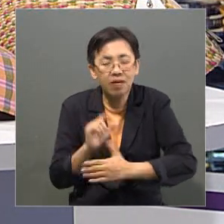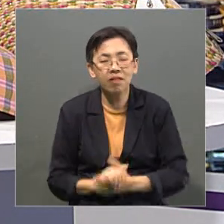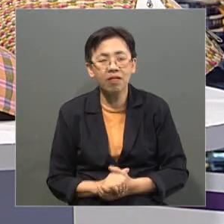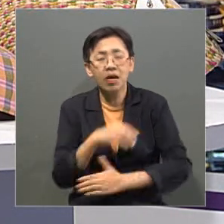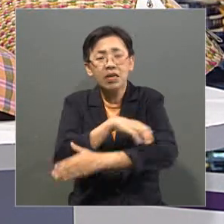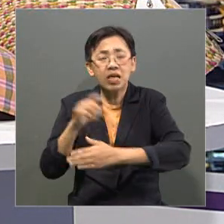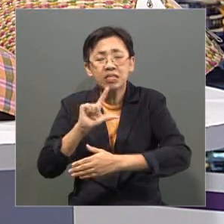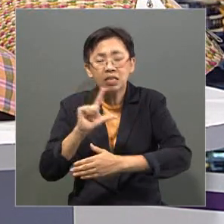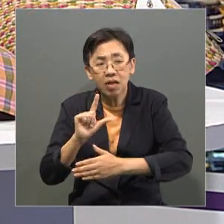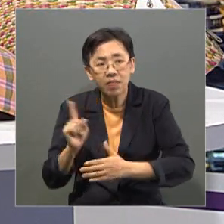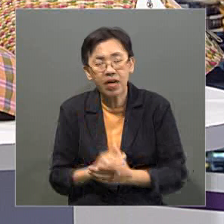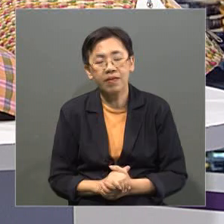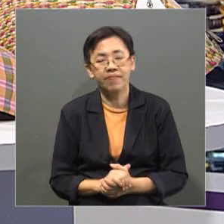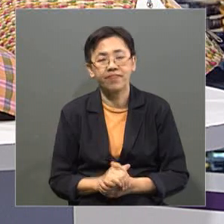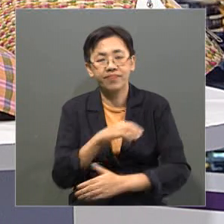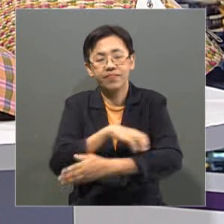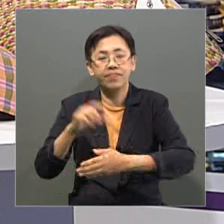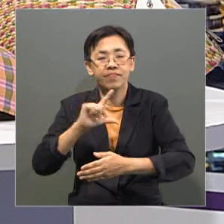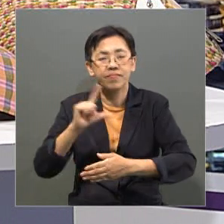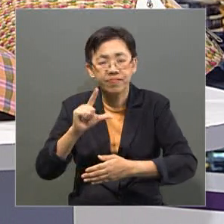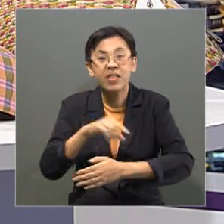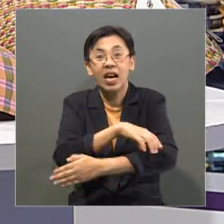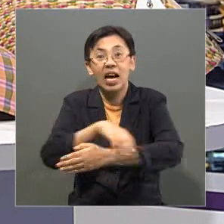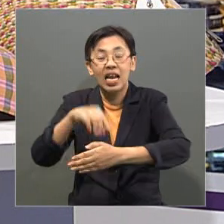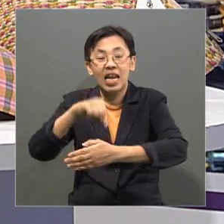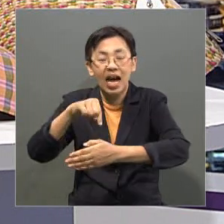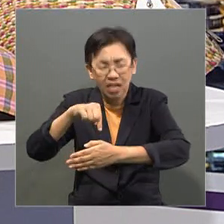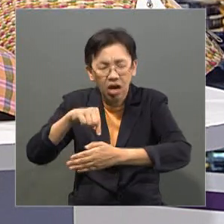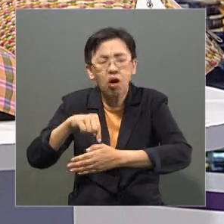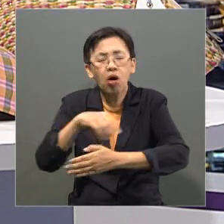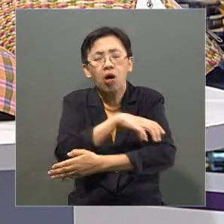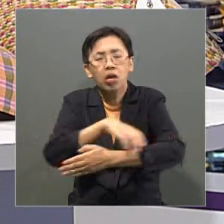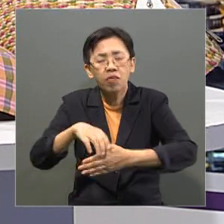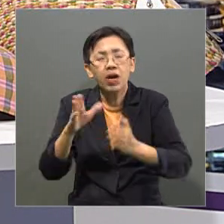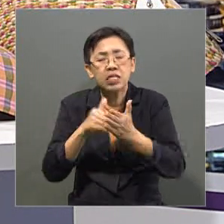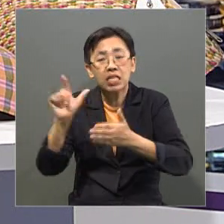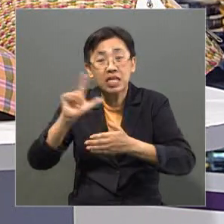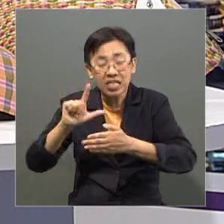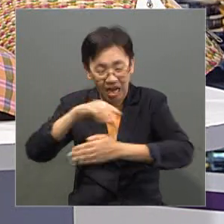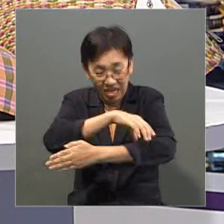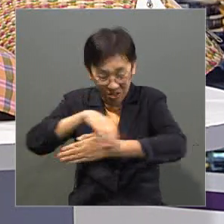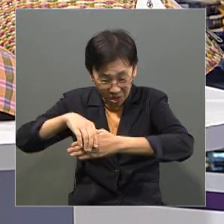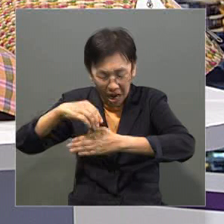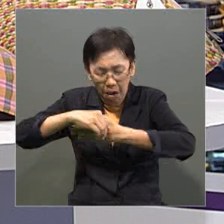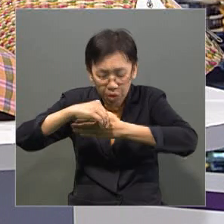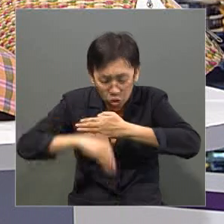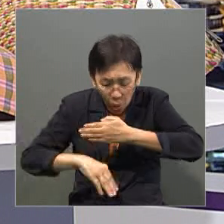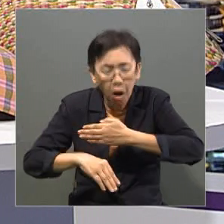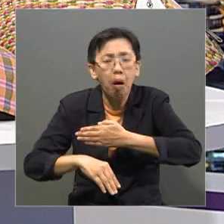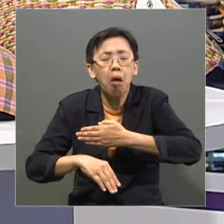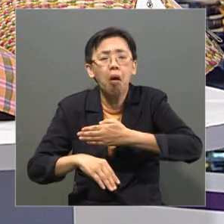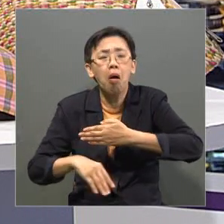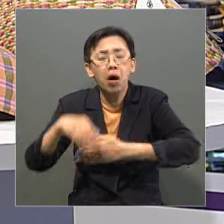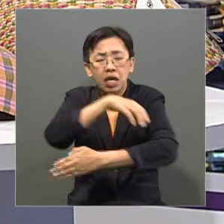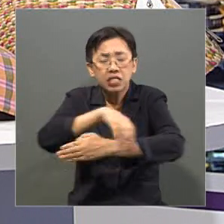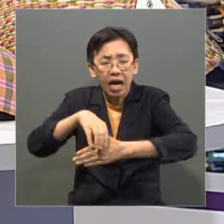ถูกต้องนะฮะคือกรณีที่มีชิ้นส่วนของรางจ่ายไฟของรถไฟฟ้าสายสีเหลืองร่วงหล่นลงมาบนทศรีนครินทร์นะครับในช่วงสถานี